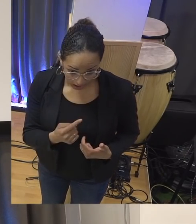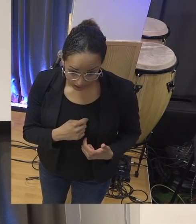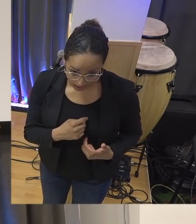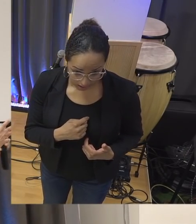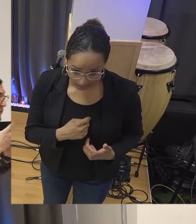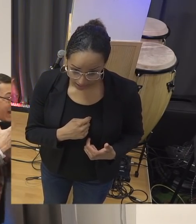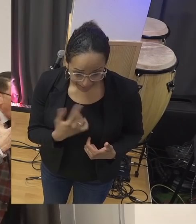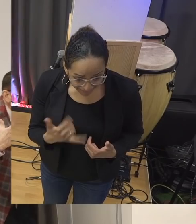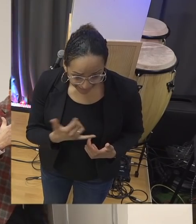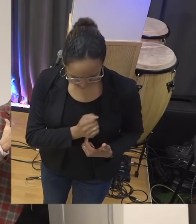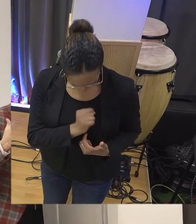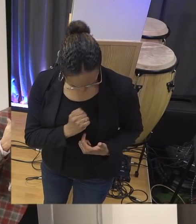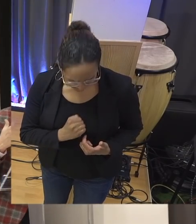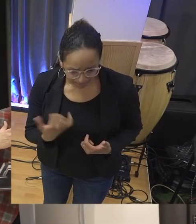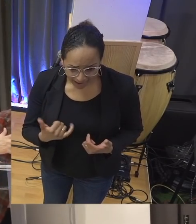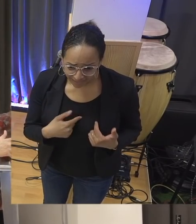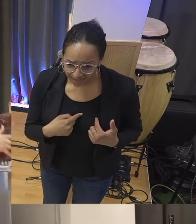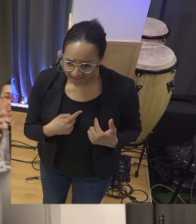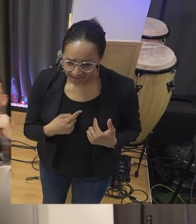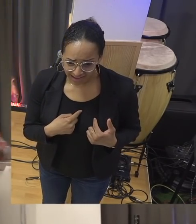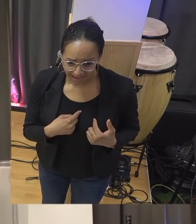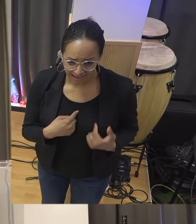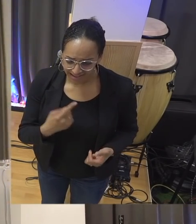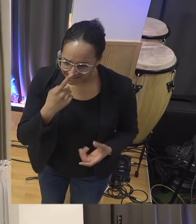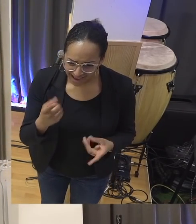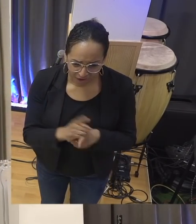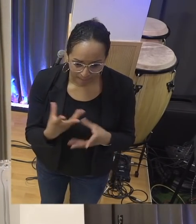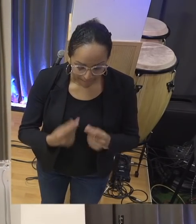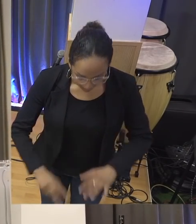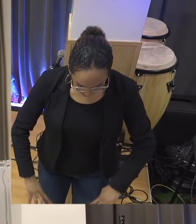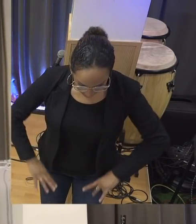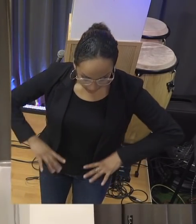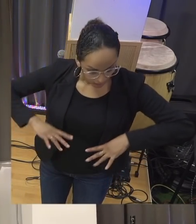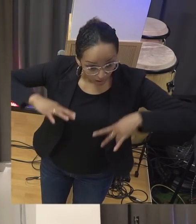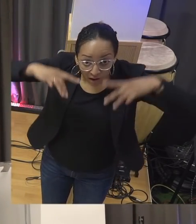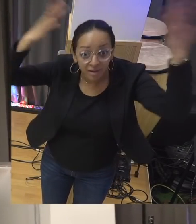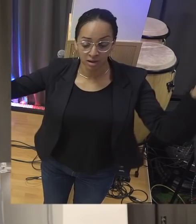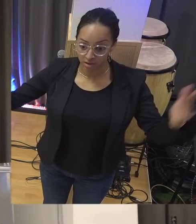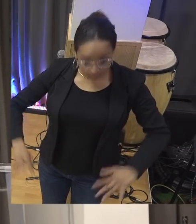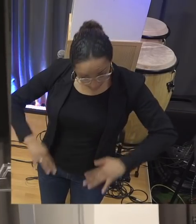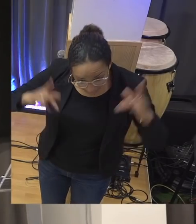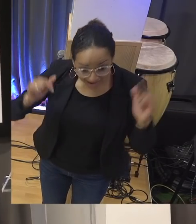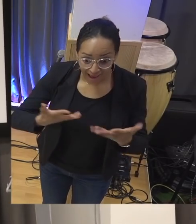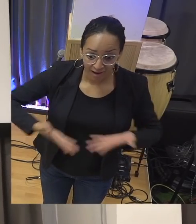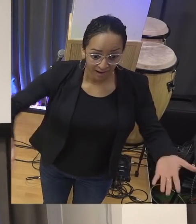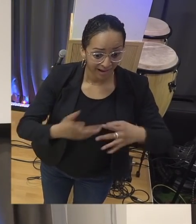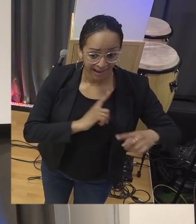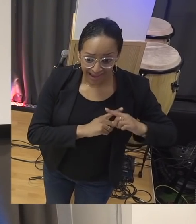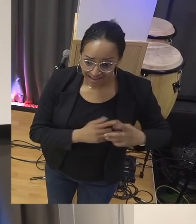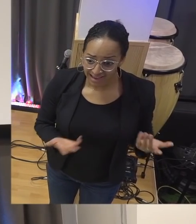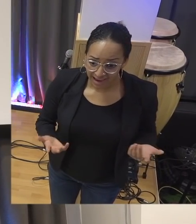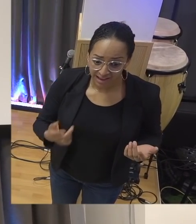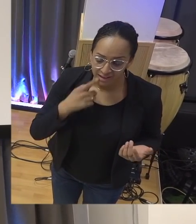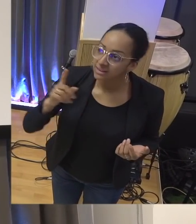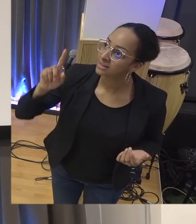J'avais l'impression finalement de ne pas être dans cette plénitude que vous vivez en tant que chrétien. Mais là, nous dit Dieu,